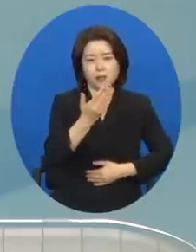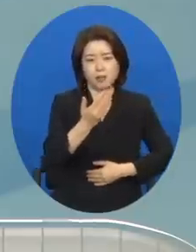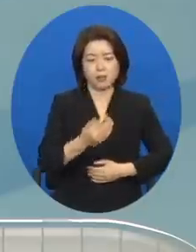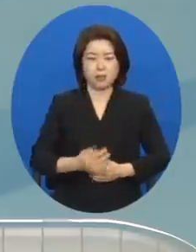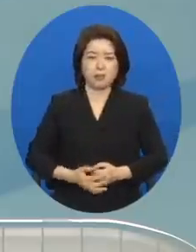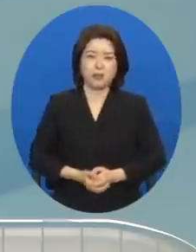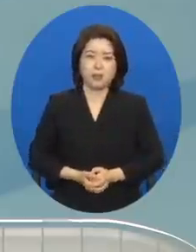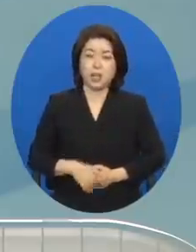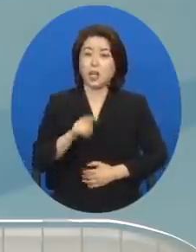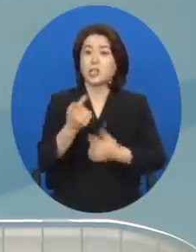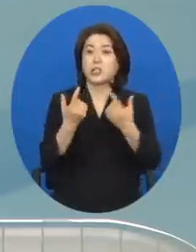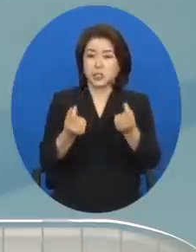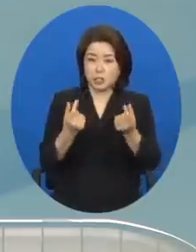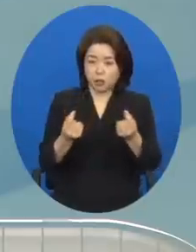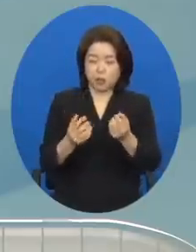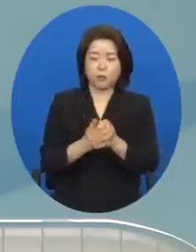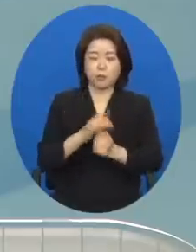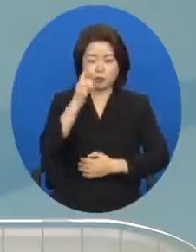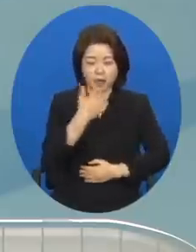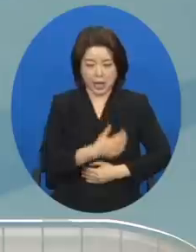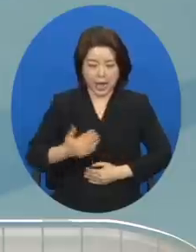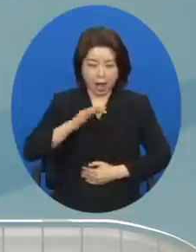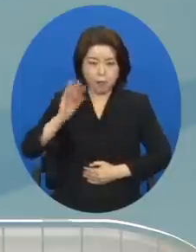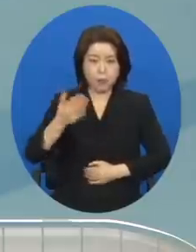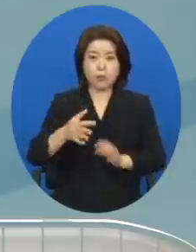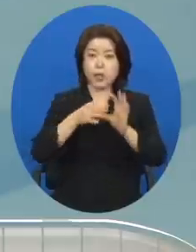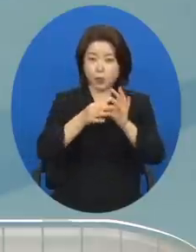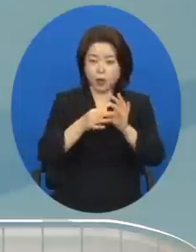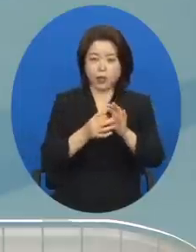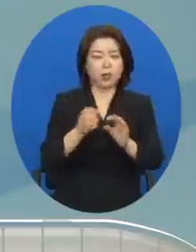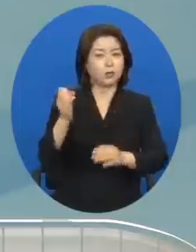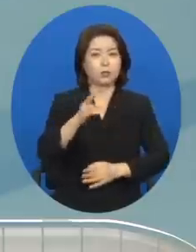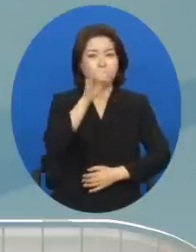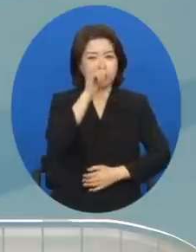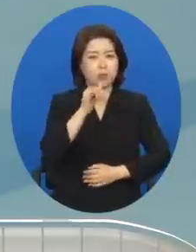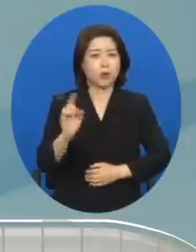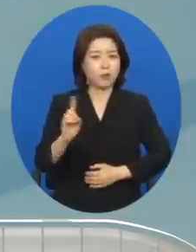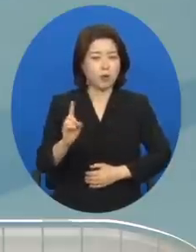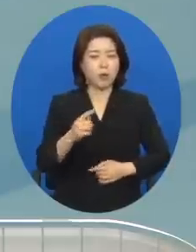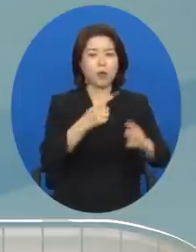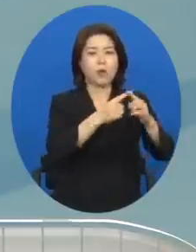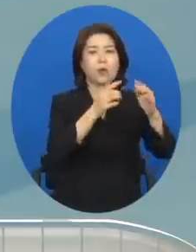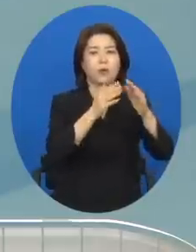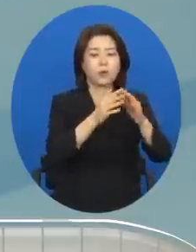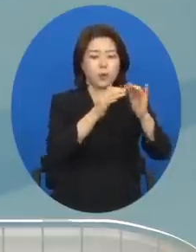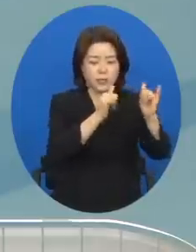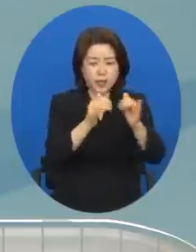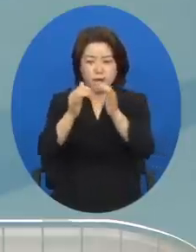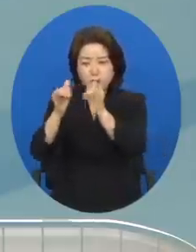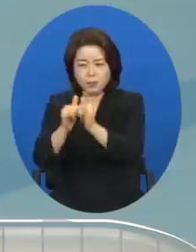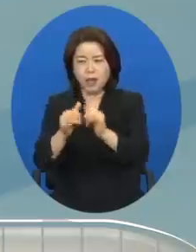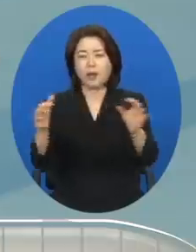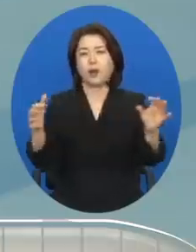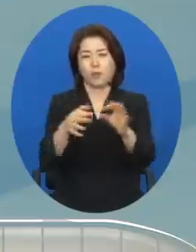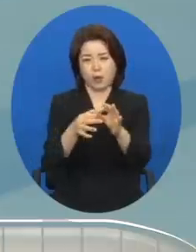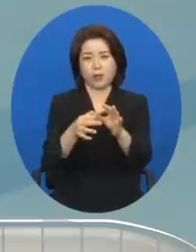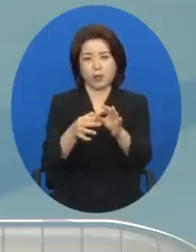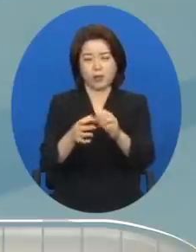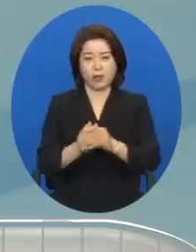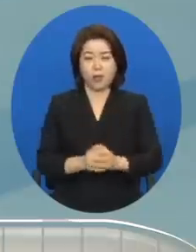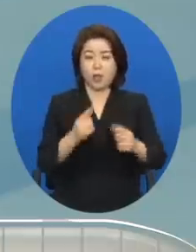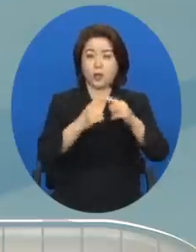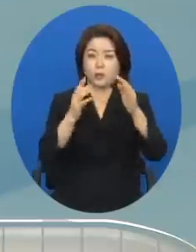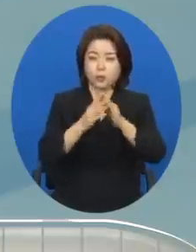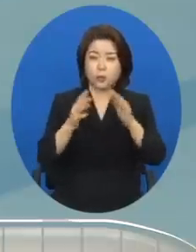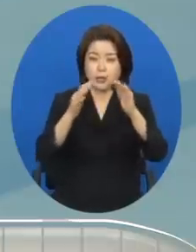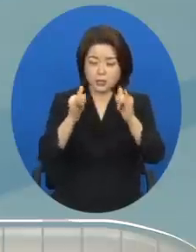그런데 이처럼 한 몸된 관계가 또 하나 있는데 교인 관계예요. 교회 교인들이